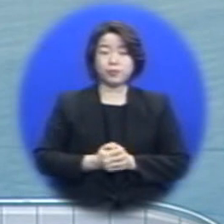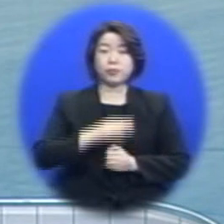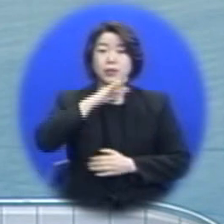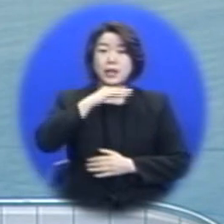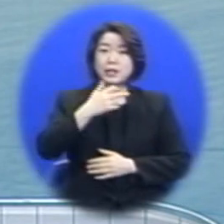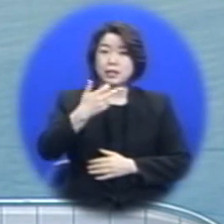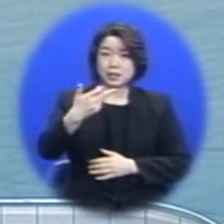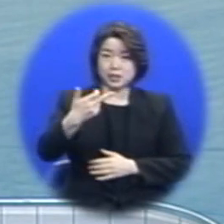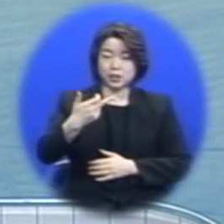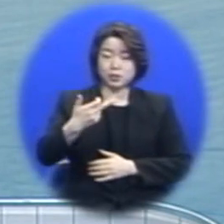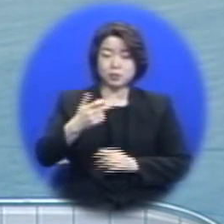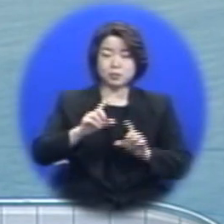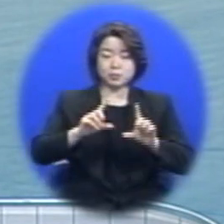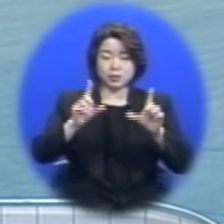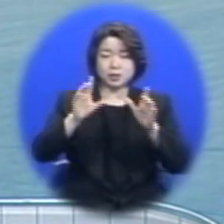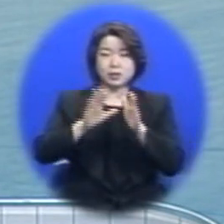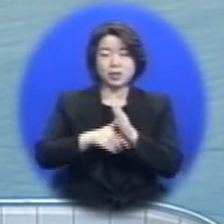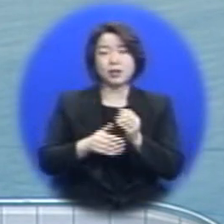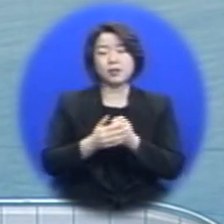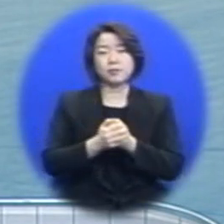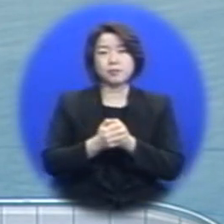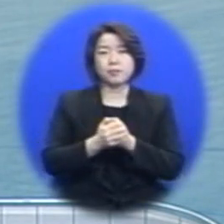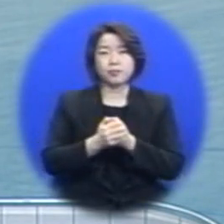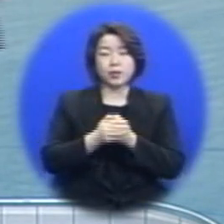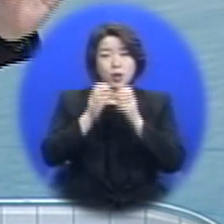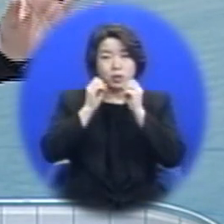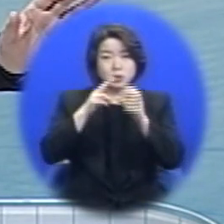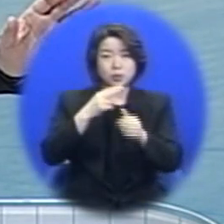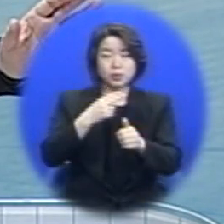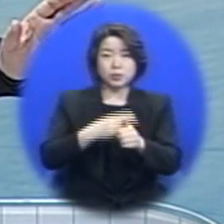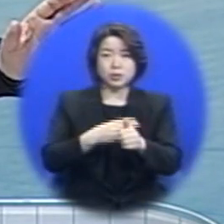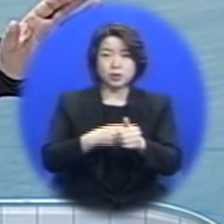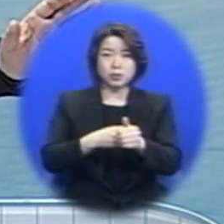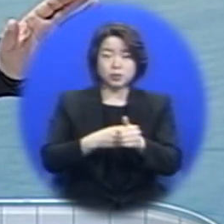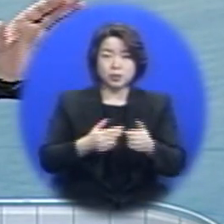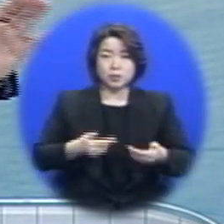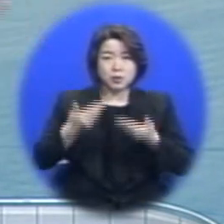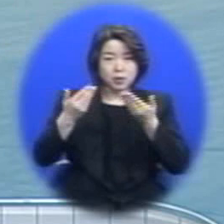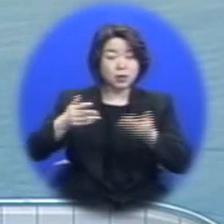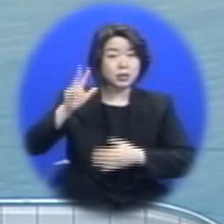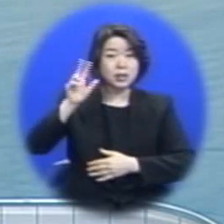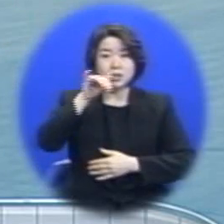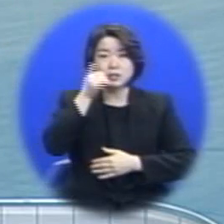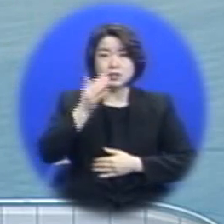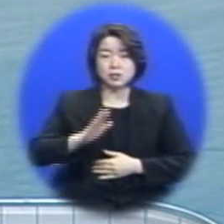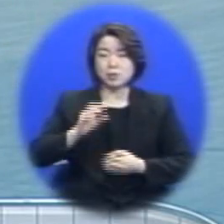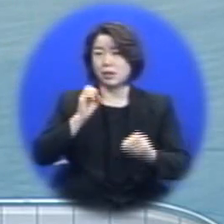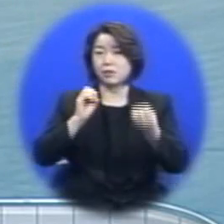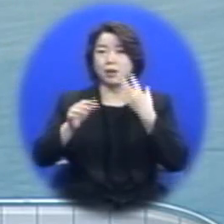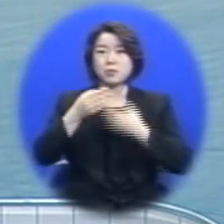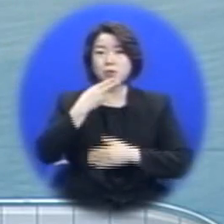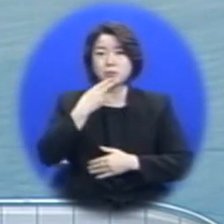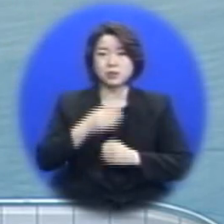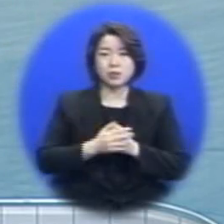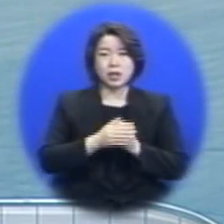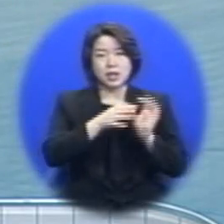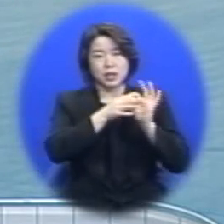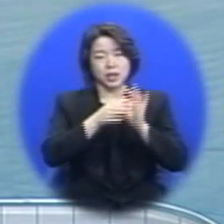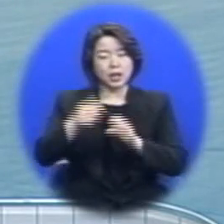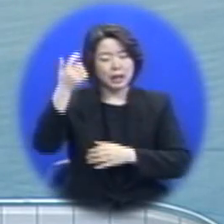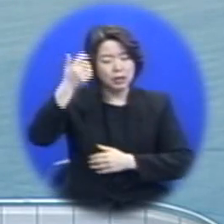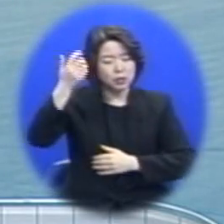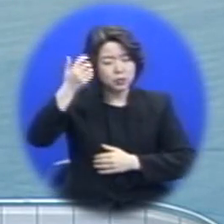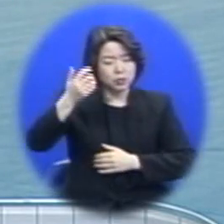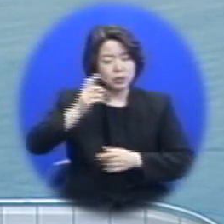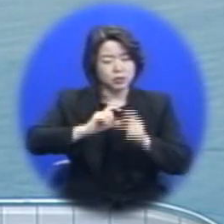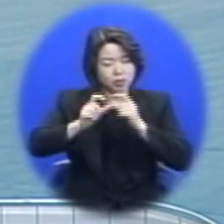17살 때 선교사로 헌신을 하긴 했지만 그는 답이 없었어요. 계속 영적으로 더 무너져